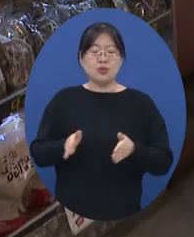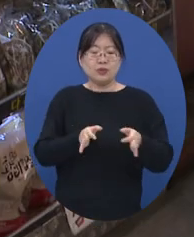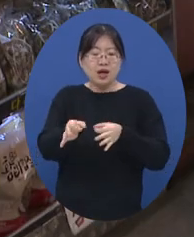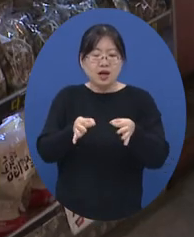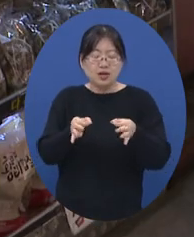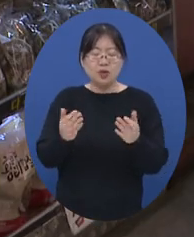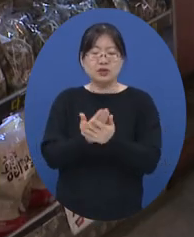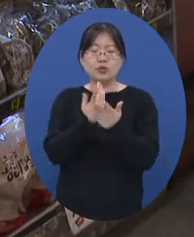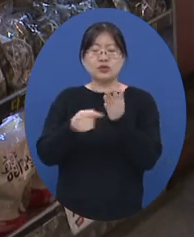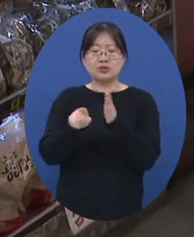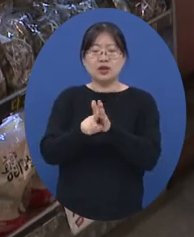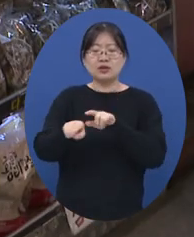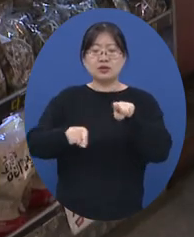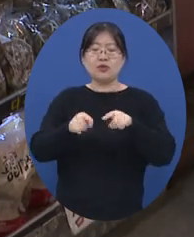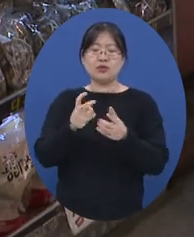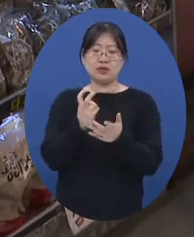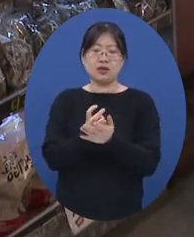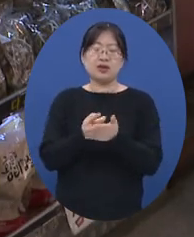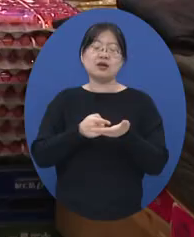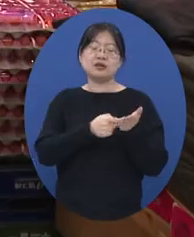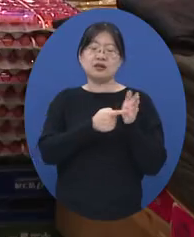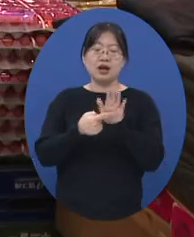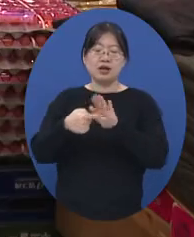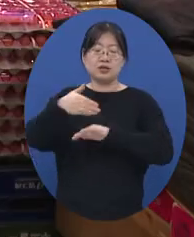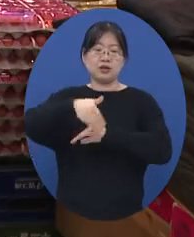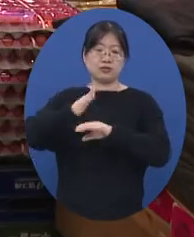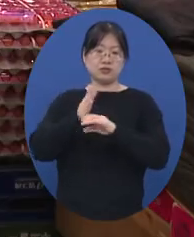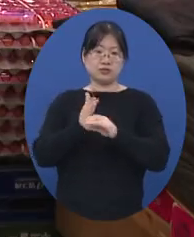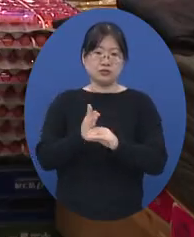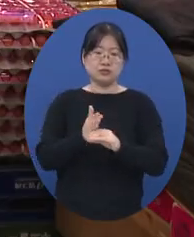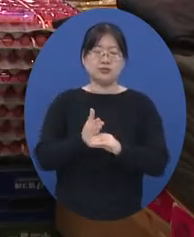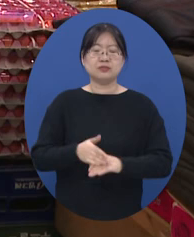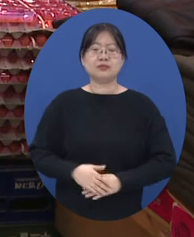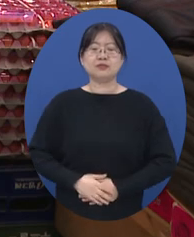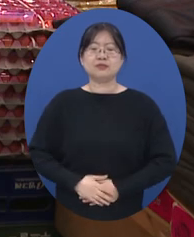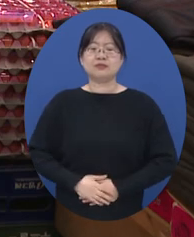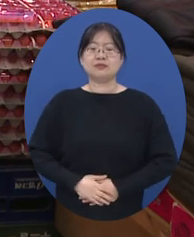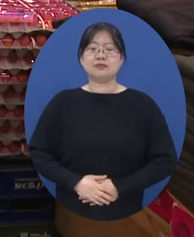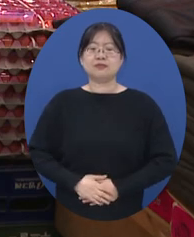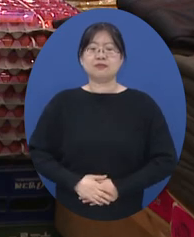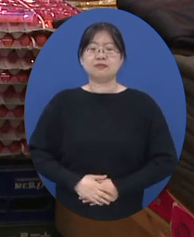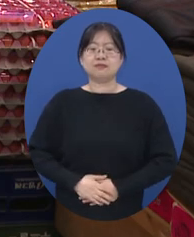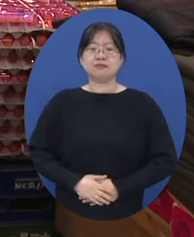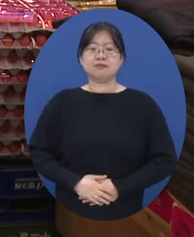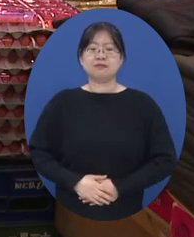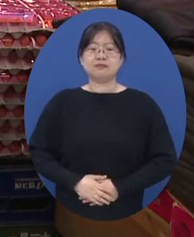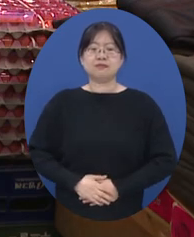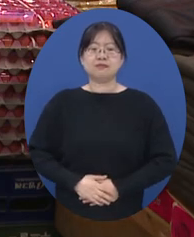골목상권 활성화를 위한 정책을 추진할 계획입니다. 경기 슈TV 최창순입니다.